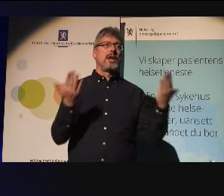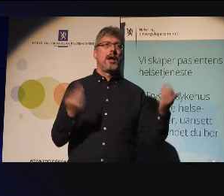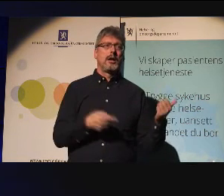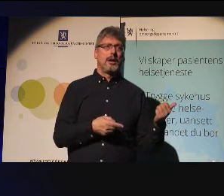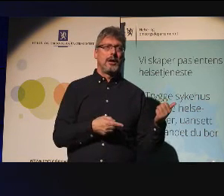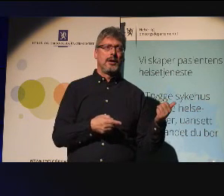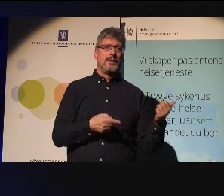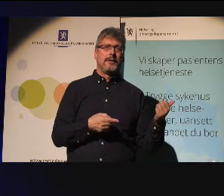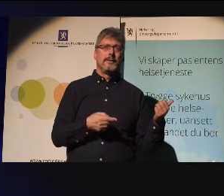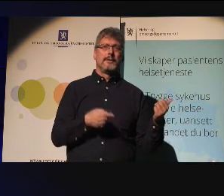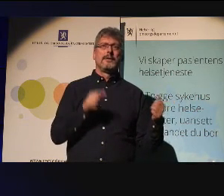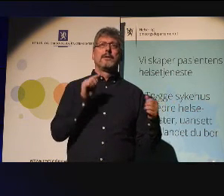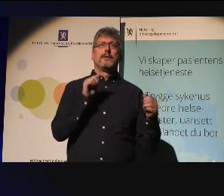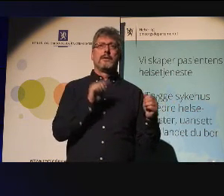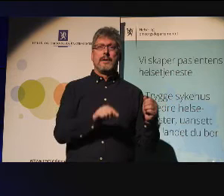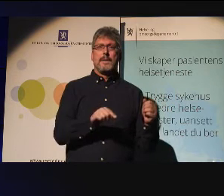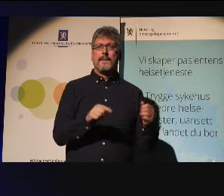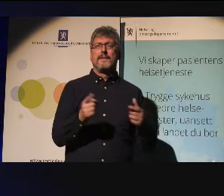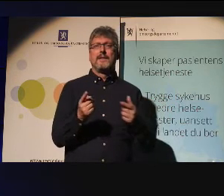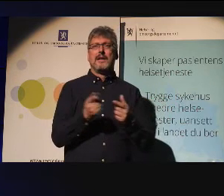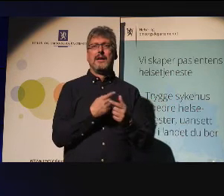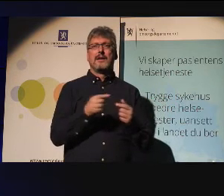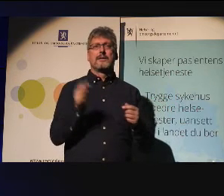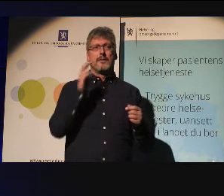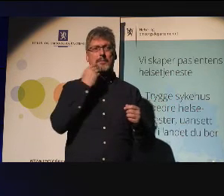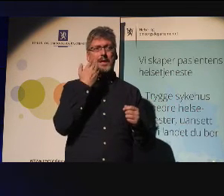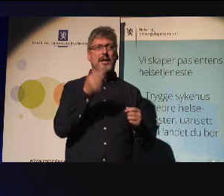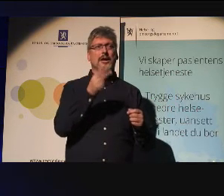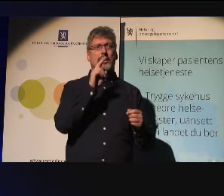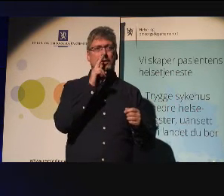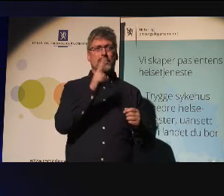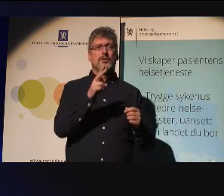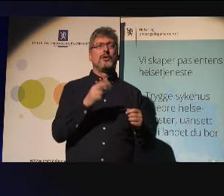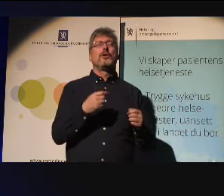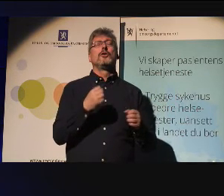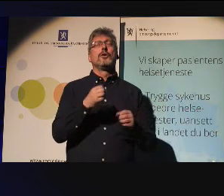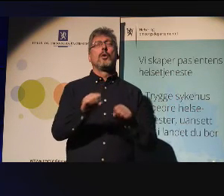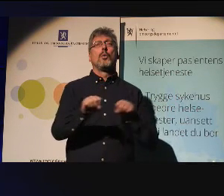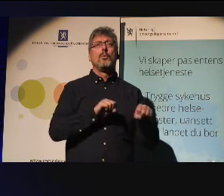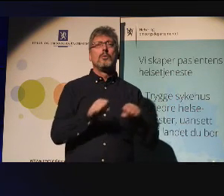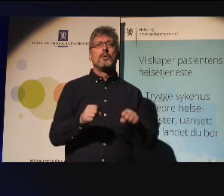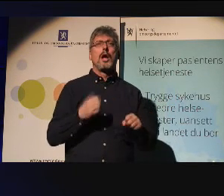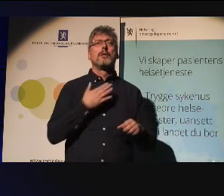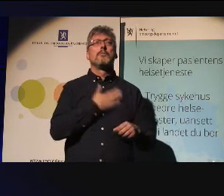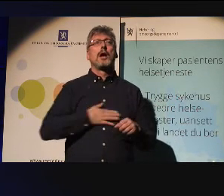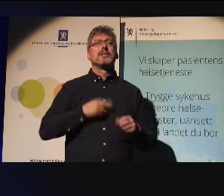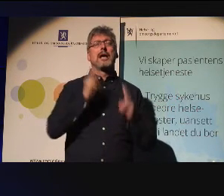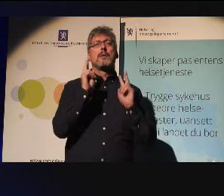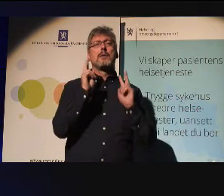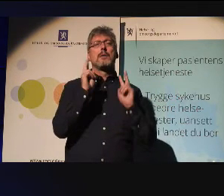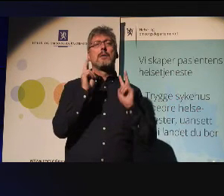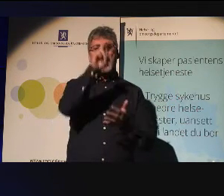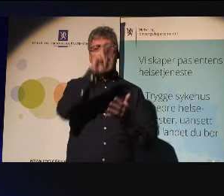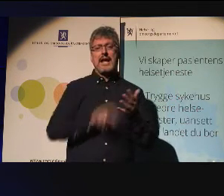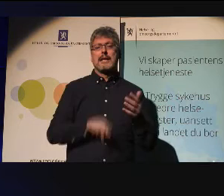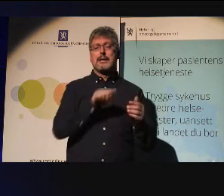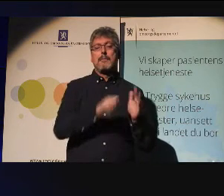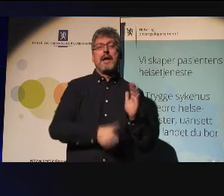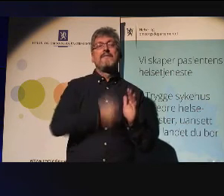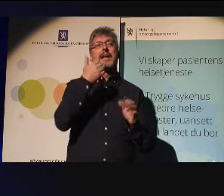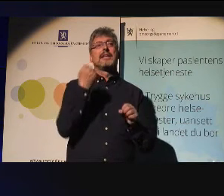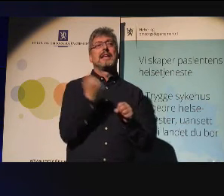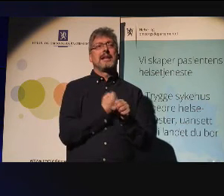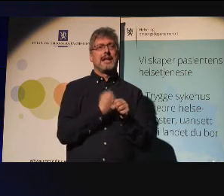skal vi opprette et nytt kommunalt pasient- og brukerregister. Det vil være et viktig redskap